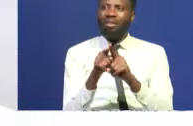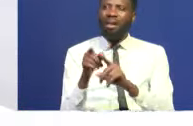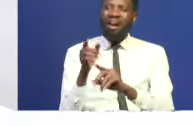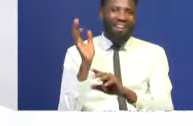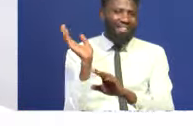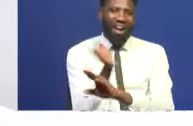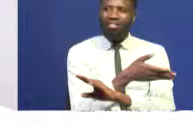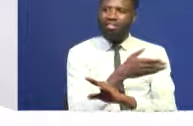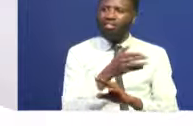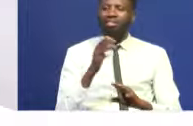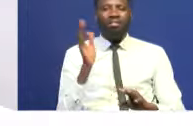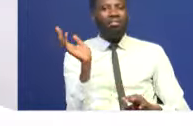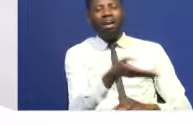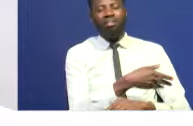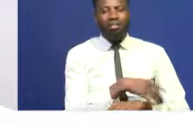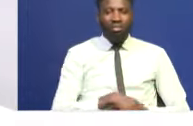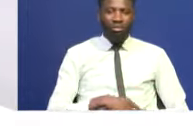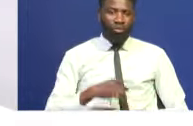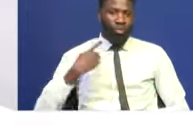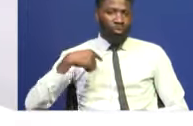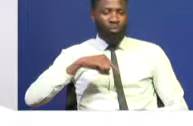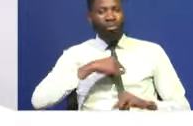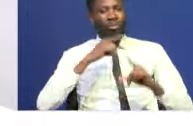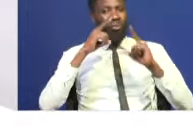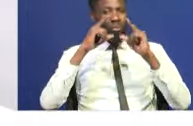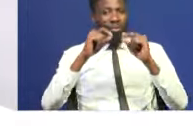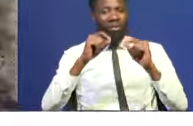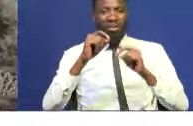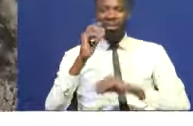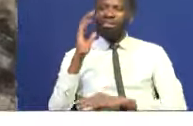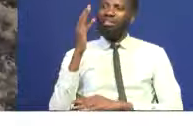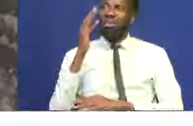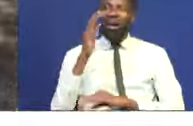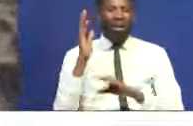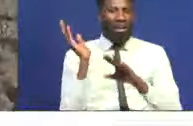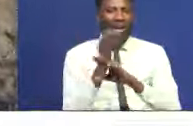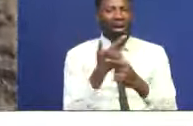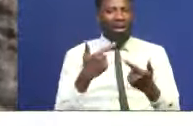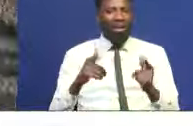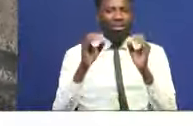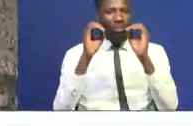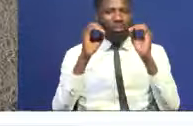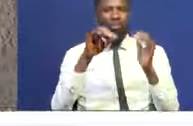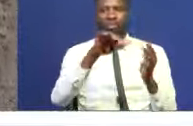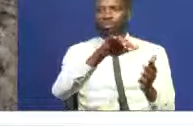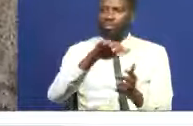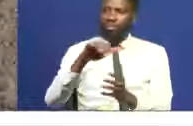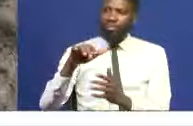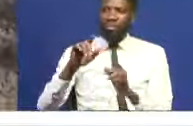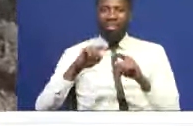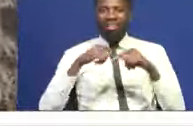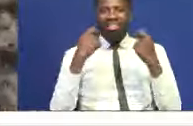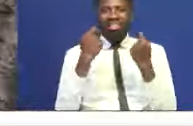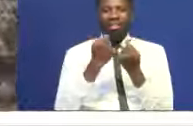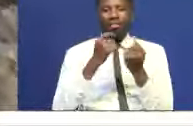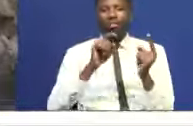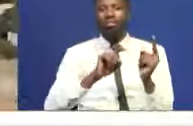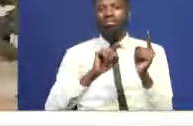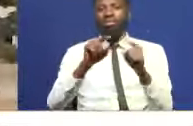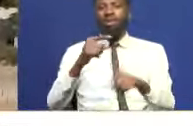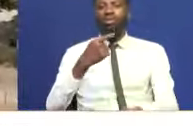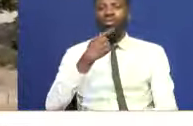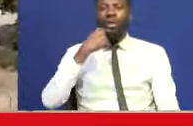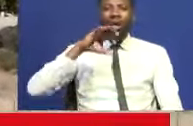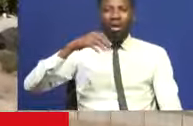Sisi tunasema kwamba hakuna ruhusa ya kukata miti yoyote. Finally, a major inspection team in Turkana County